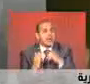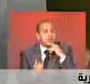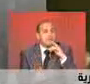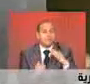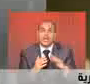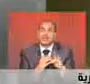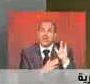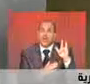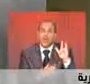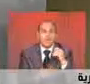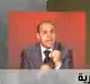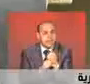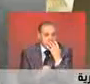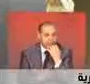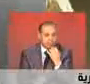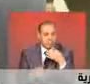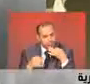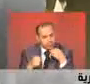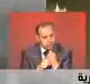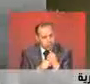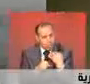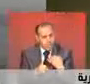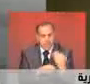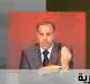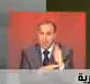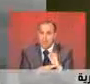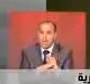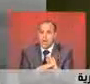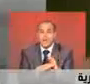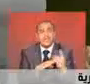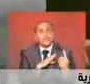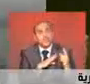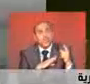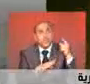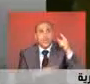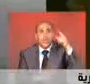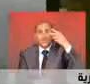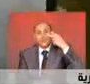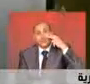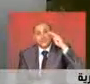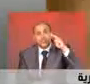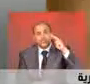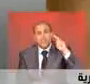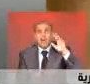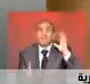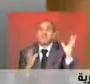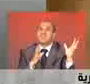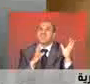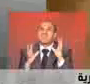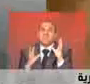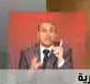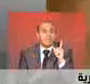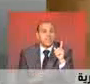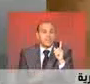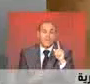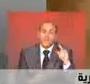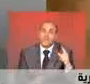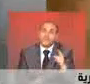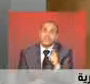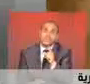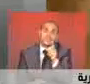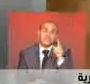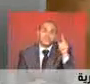الجوية عملوا بجد وتفاني لضمان وصول الصاروخ إلى الفضاء رغم رداءة الطقس، لضمان توفير